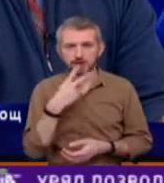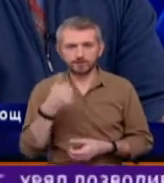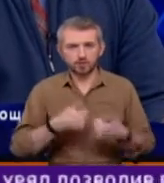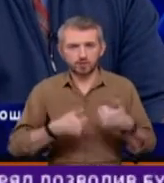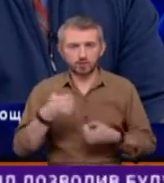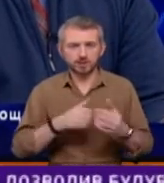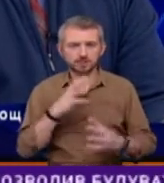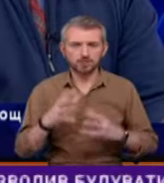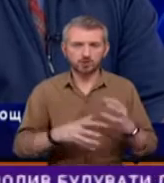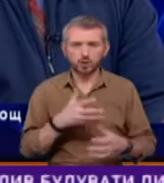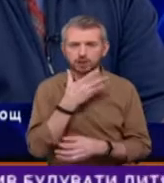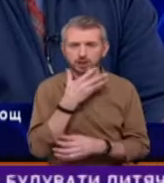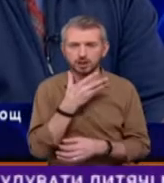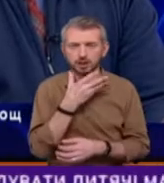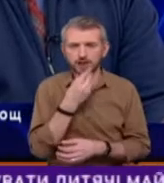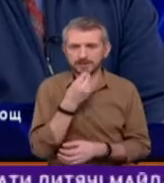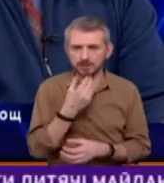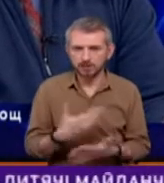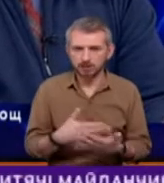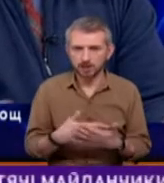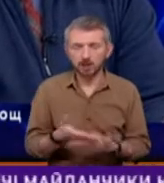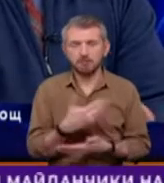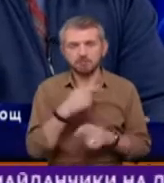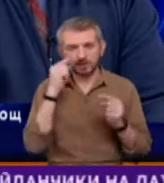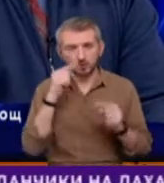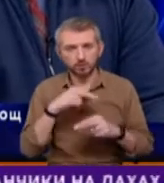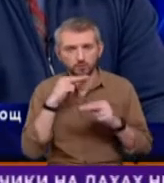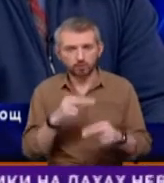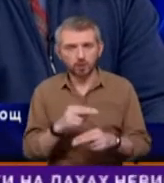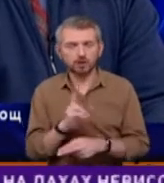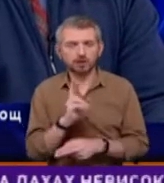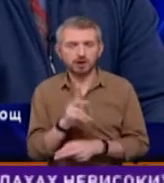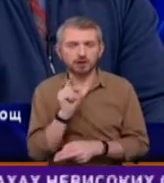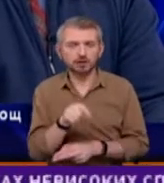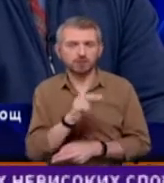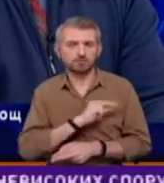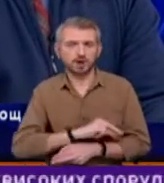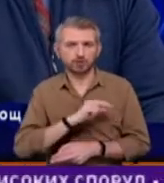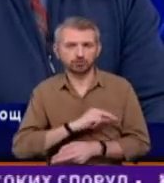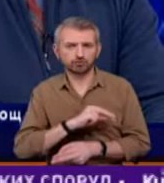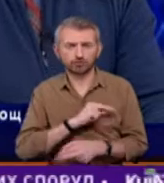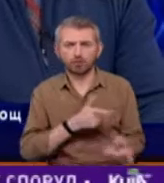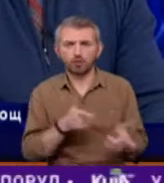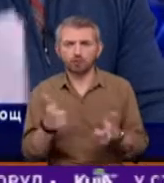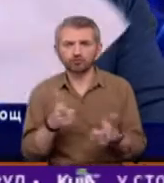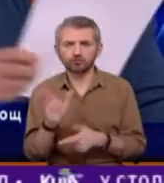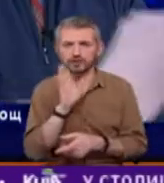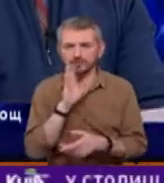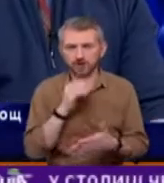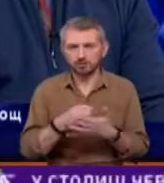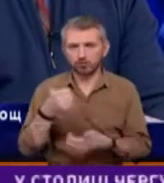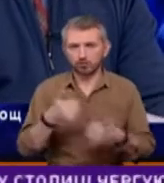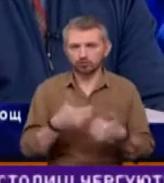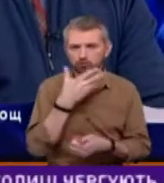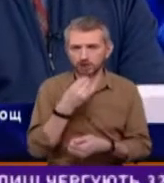конкурси «Міжнародні краси», наприклад. І ми звернули увагу, як там працюють і готують дівчат до